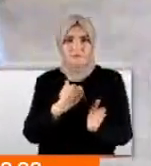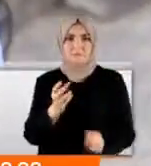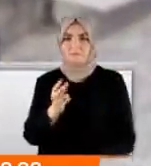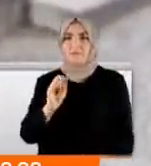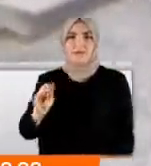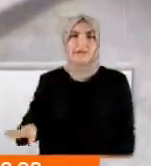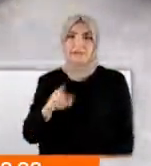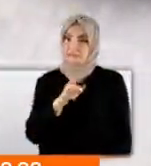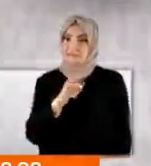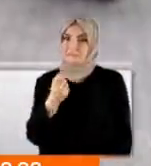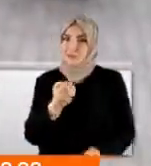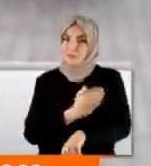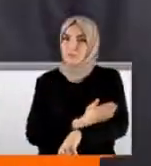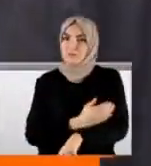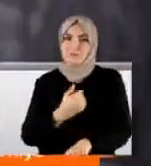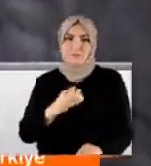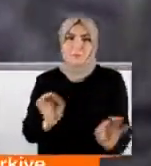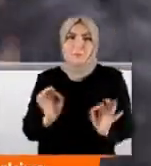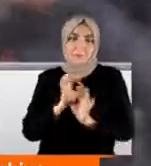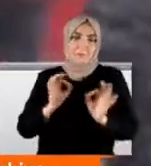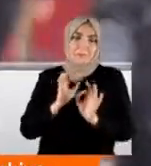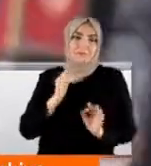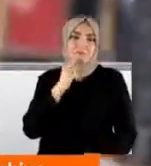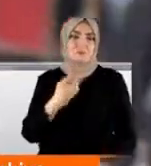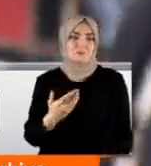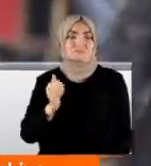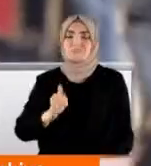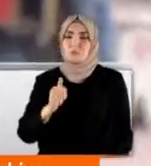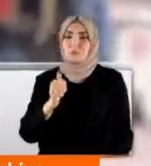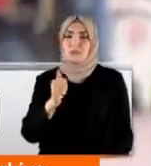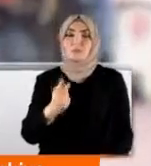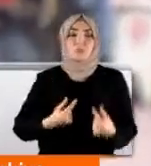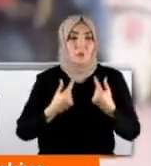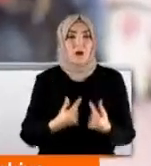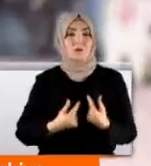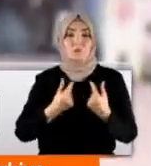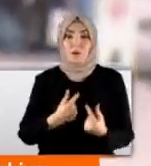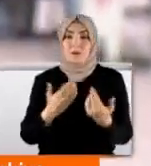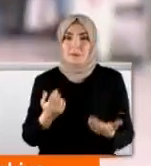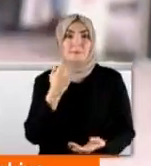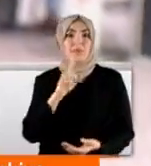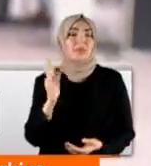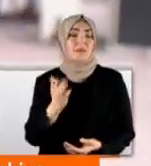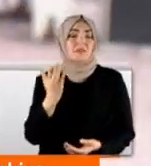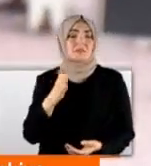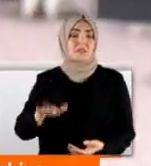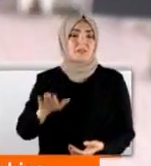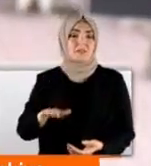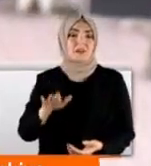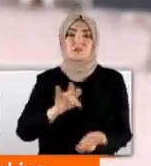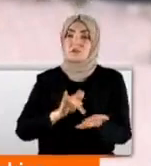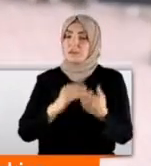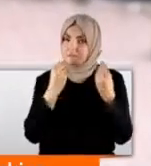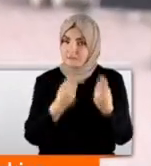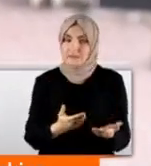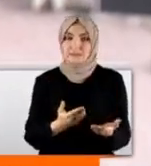az önce. Nerede? Kim attı? Günlerdir uyarılar yapıldı, hatta binlerce lira ceza yazıldı. Ancak bütün bu